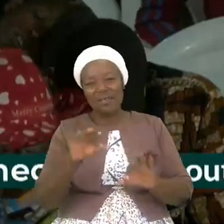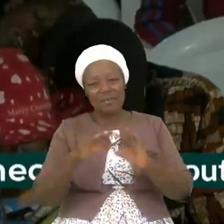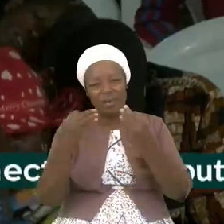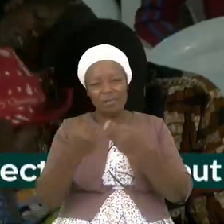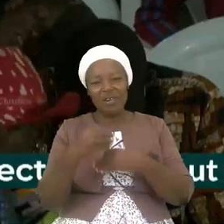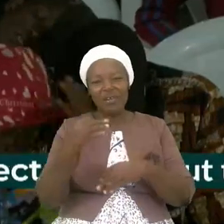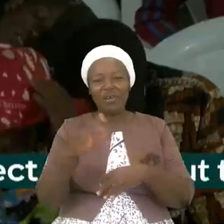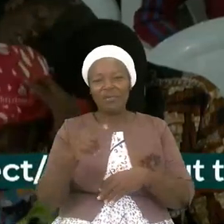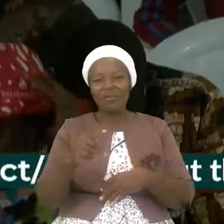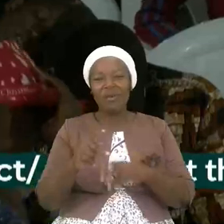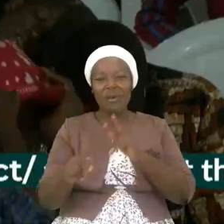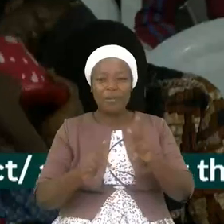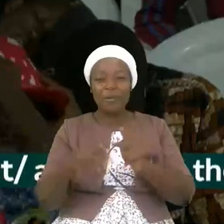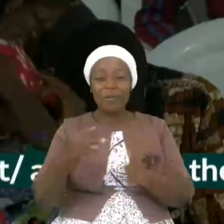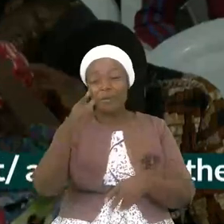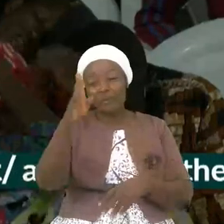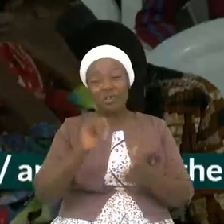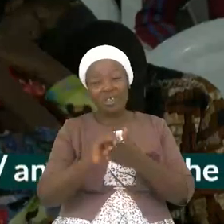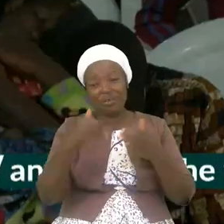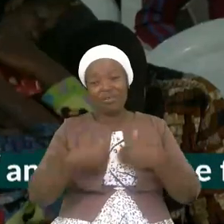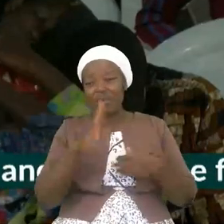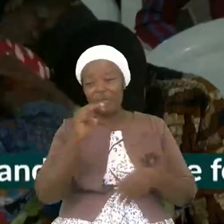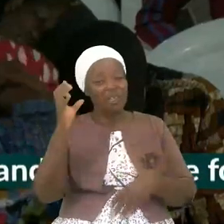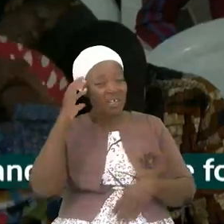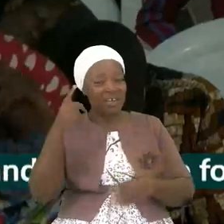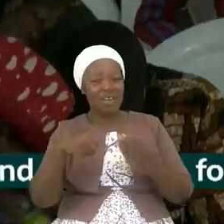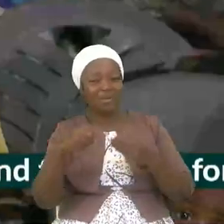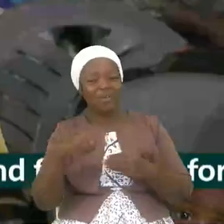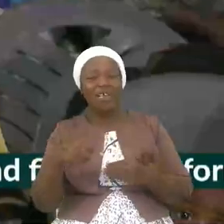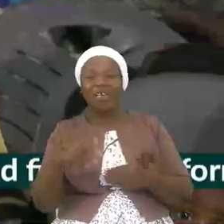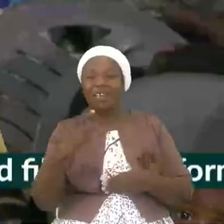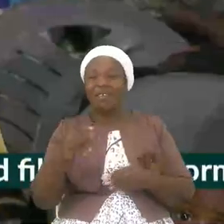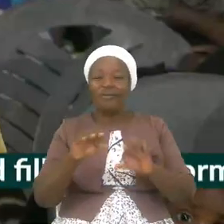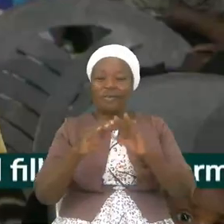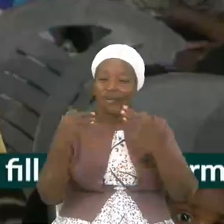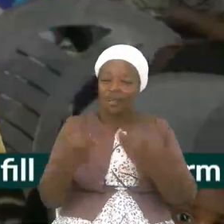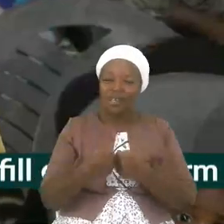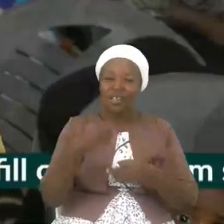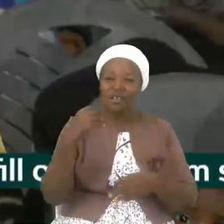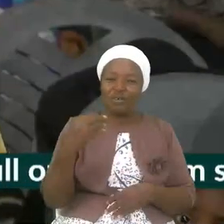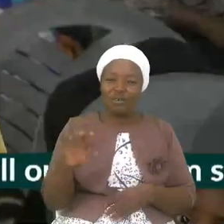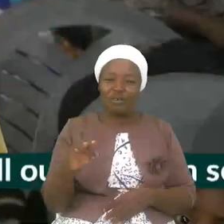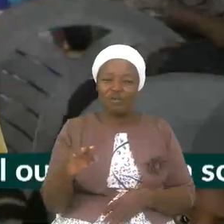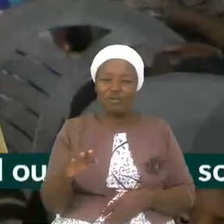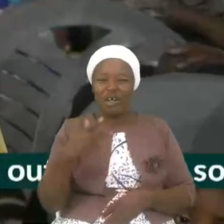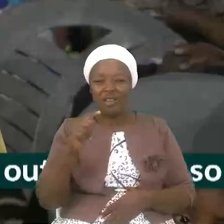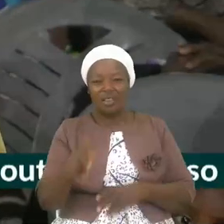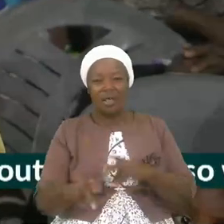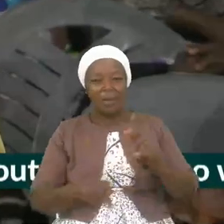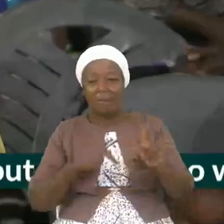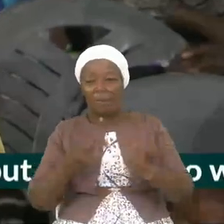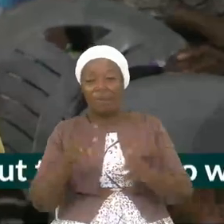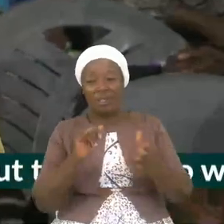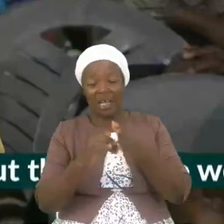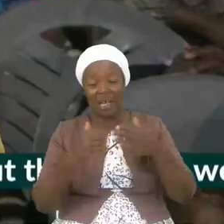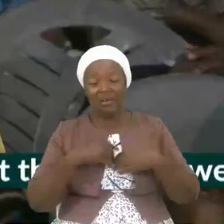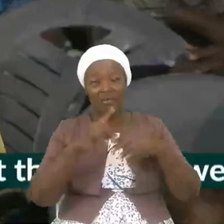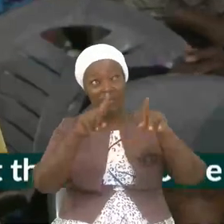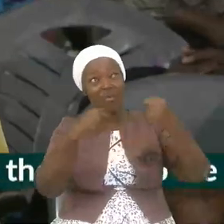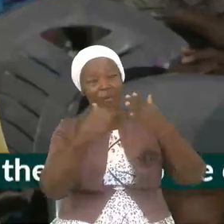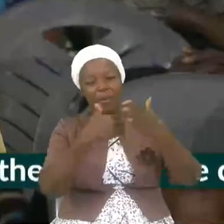la famille des saints dont vous entendez parler. La famille de